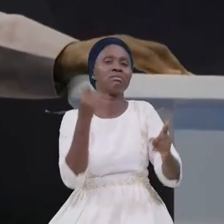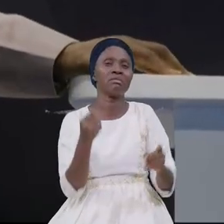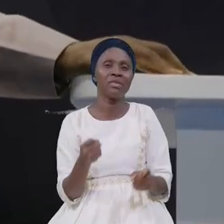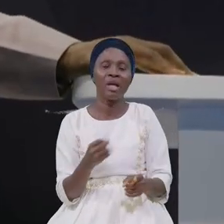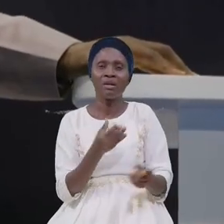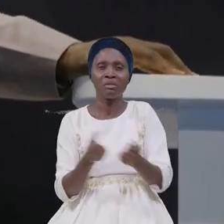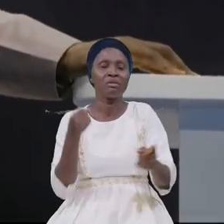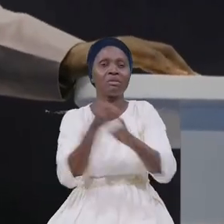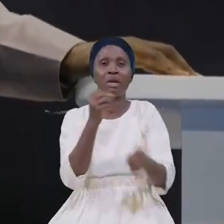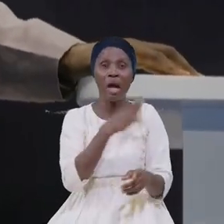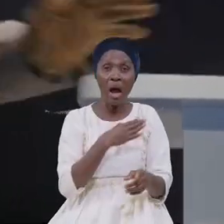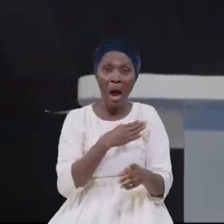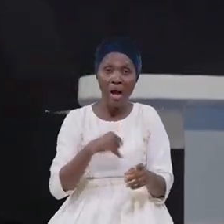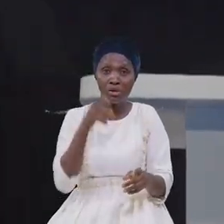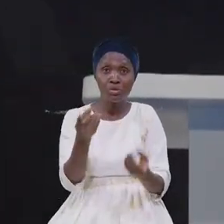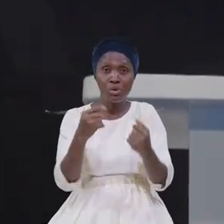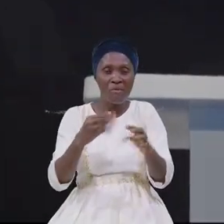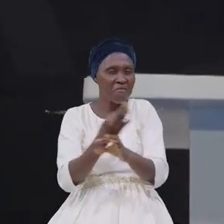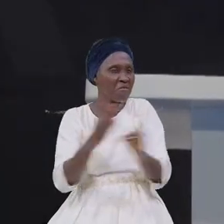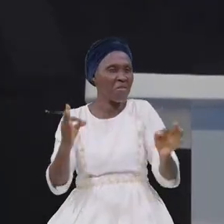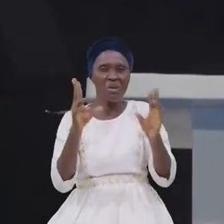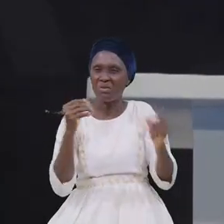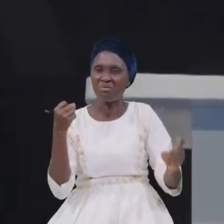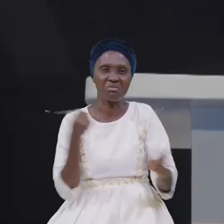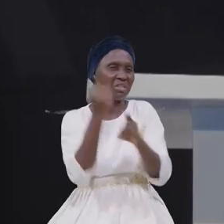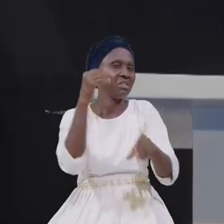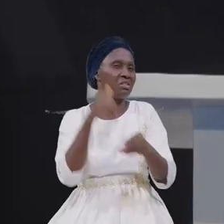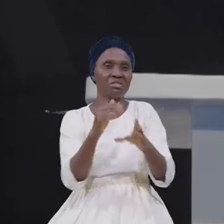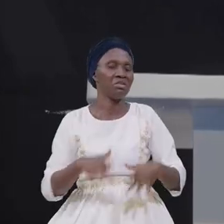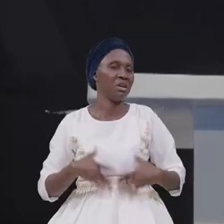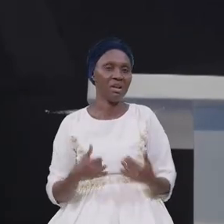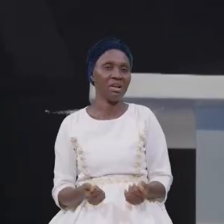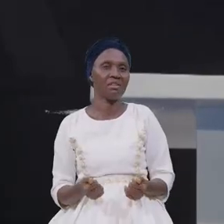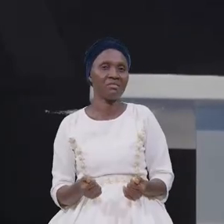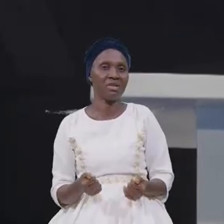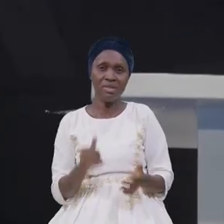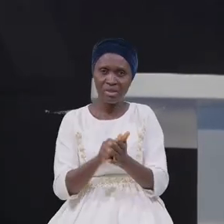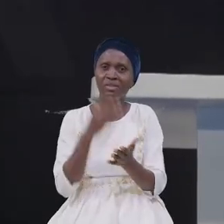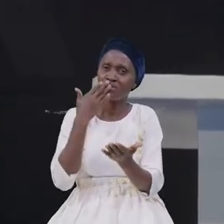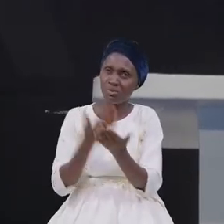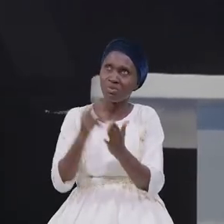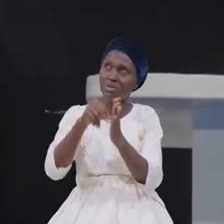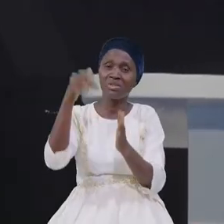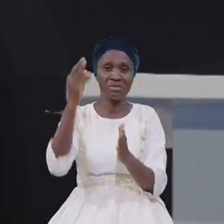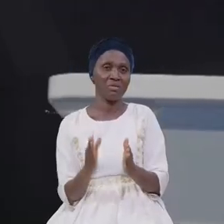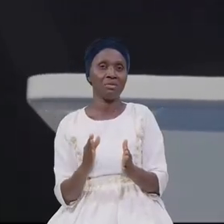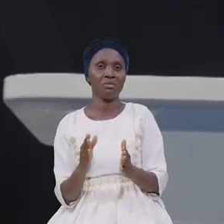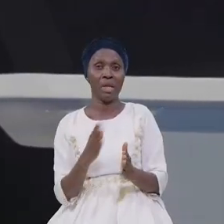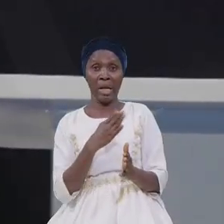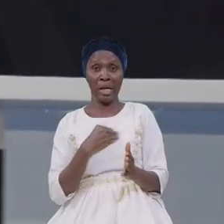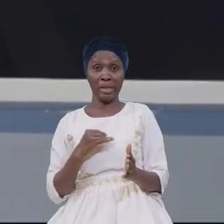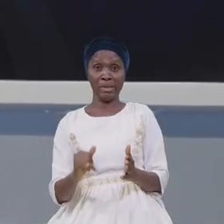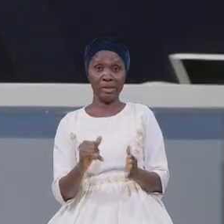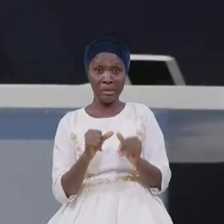Mais vous sortirez sain et sauf, indemne, pas d'accident dans votre vie. Oui,